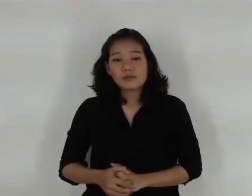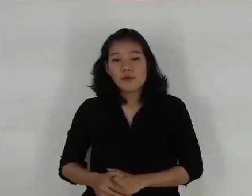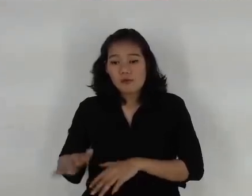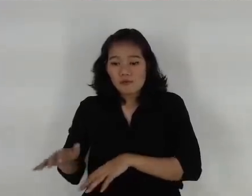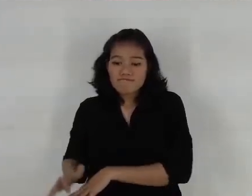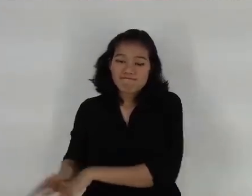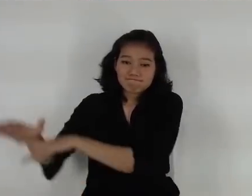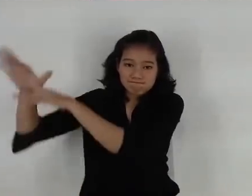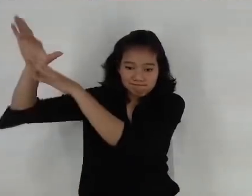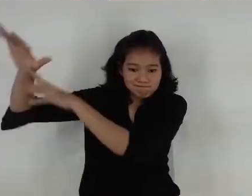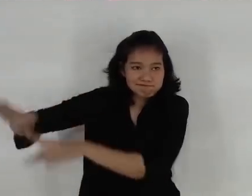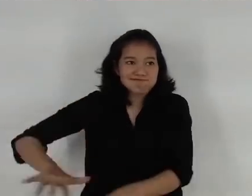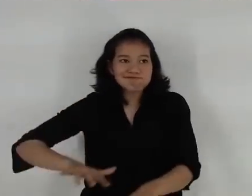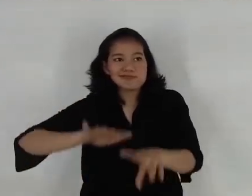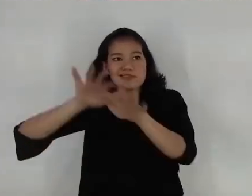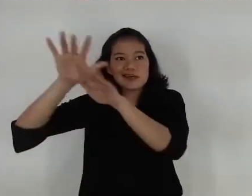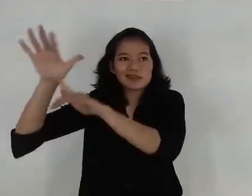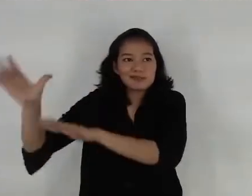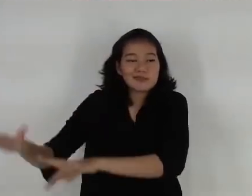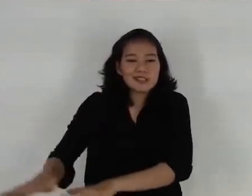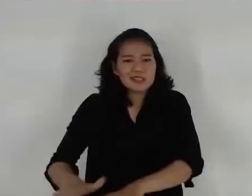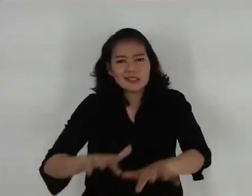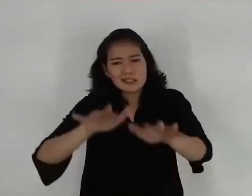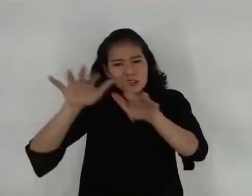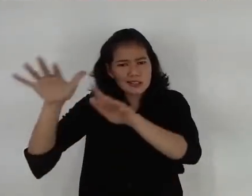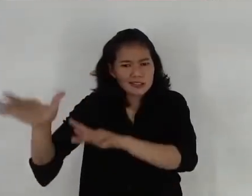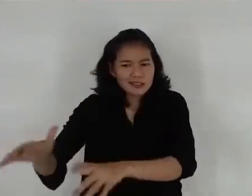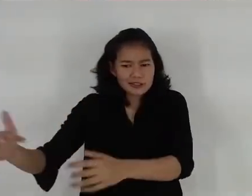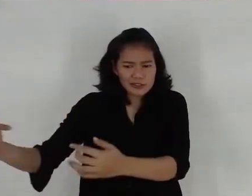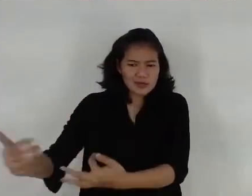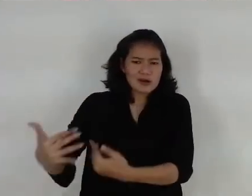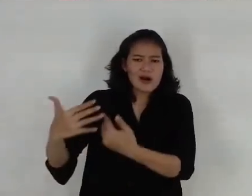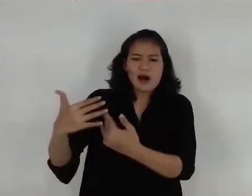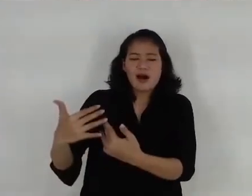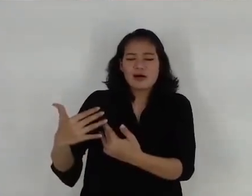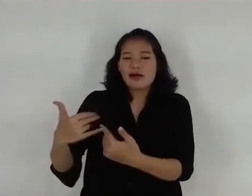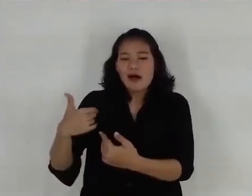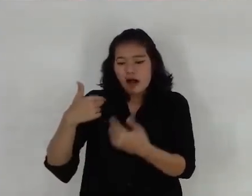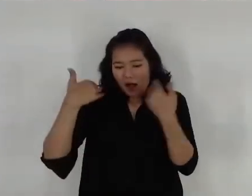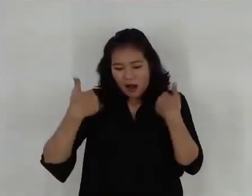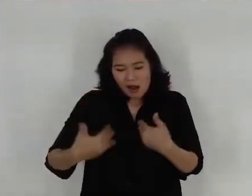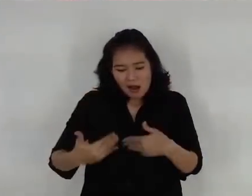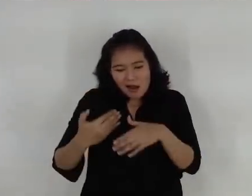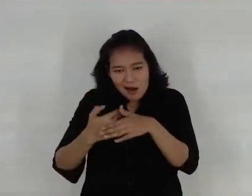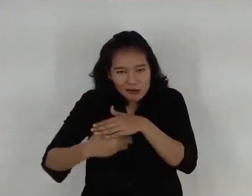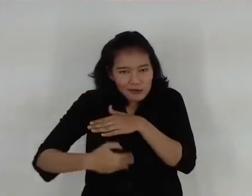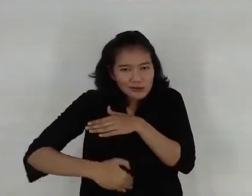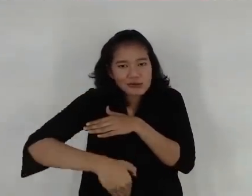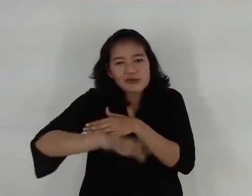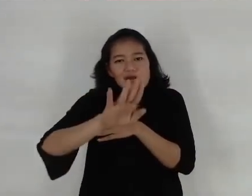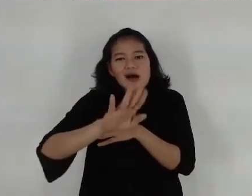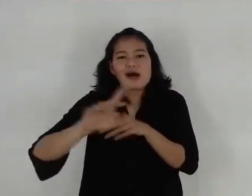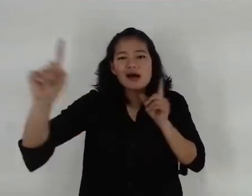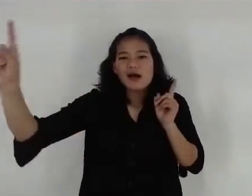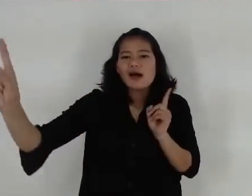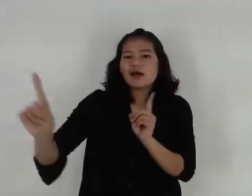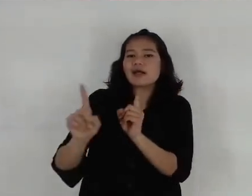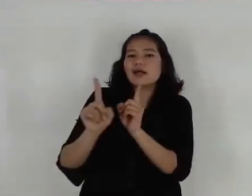kau bahkan asrar jauh mohawk